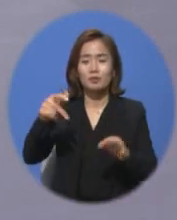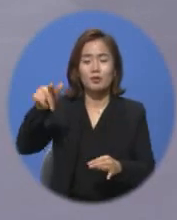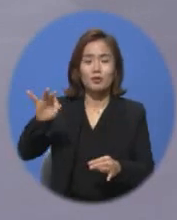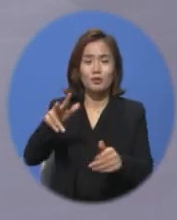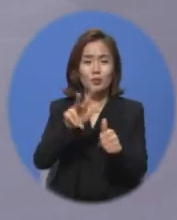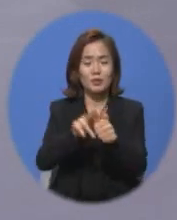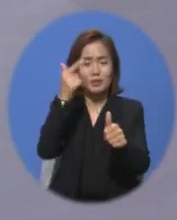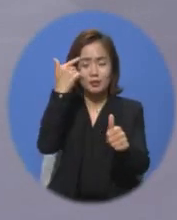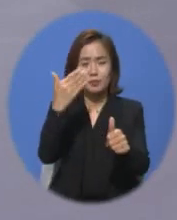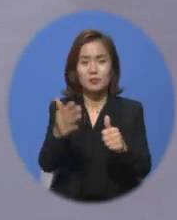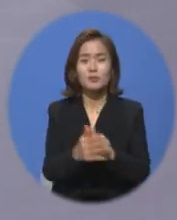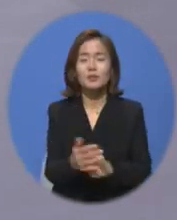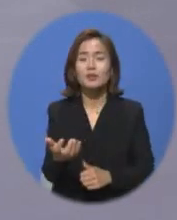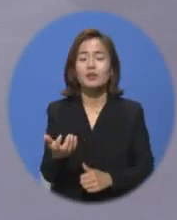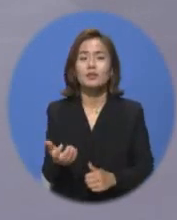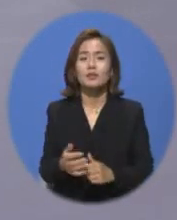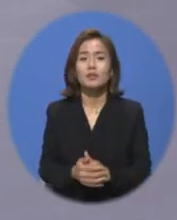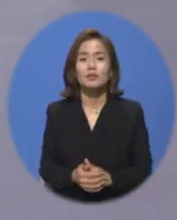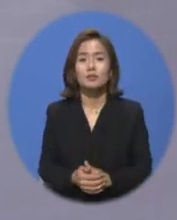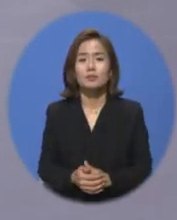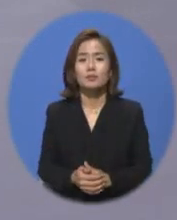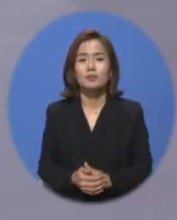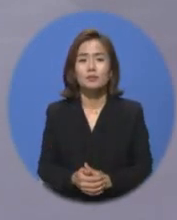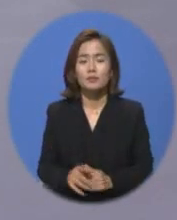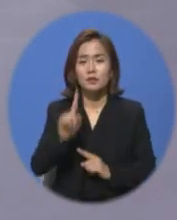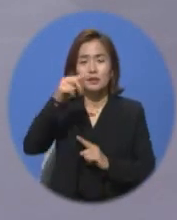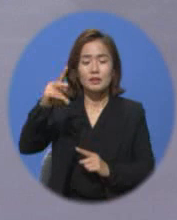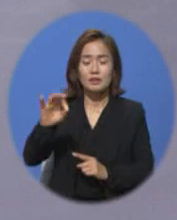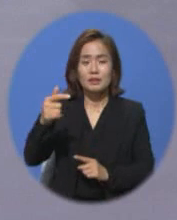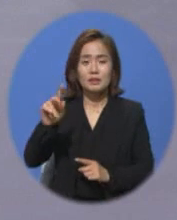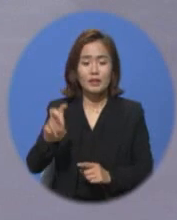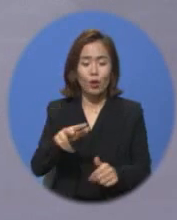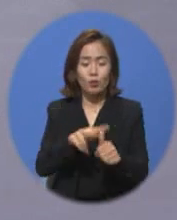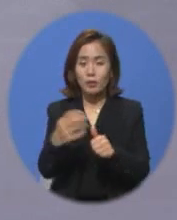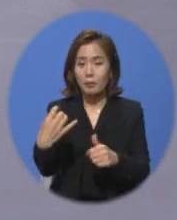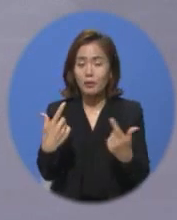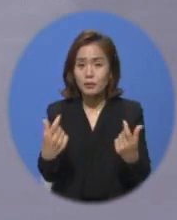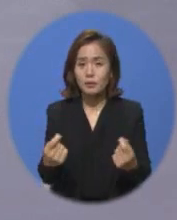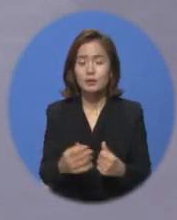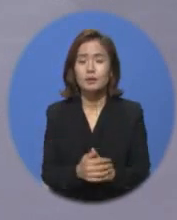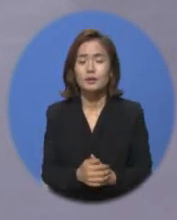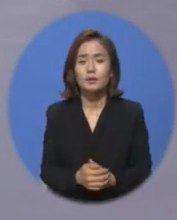. 김경준후보자분께도질문하나드리고싶습니다. 그에앞서남후보가앞서언급한내용에대해말씀드리자면,더불어